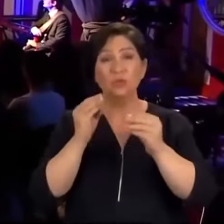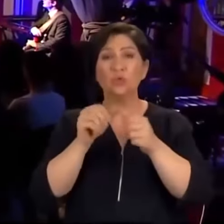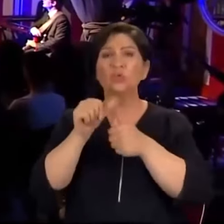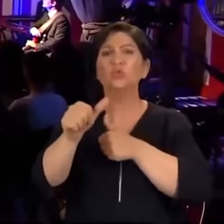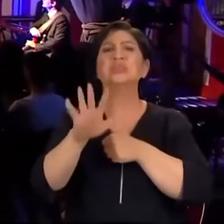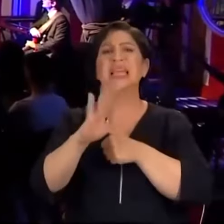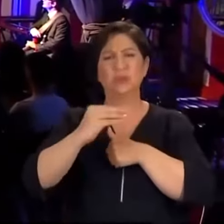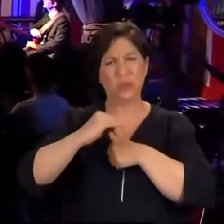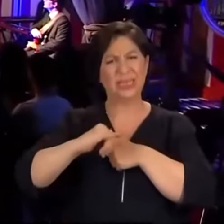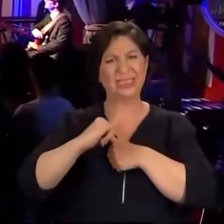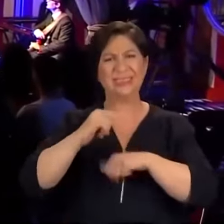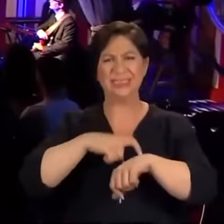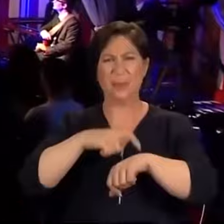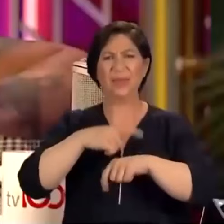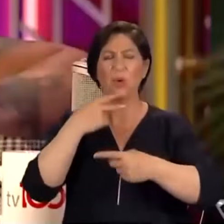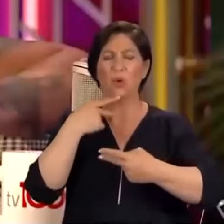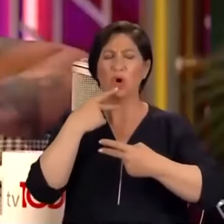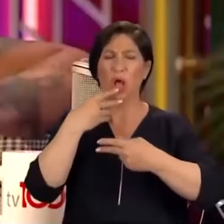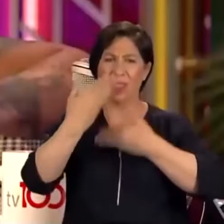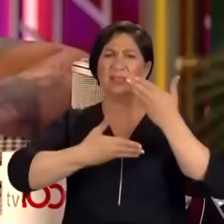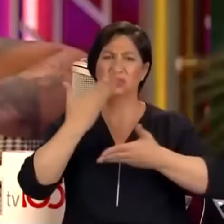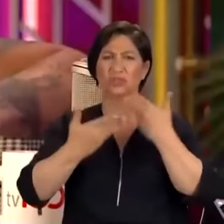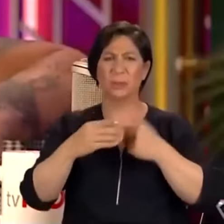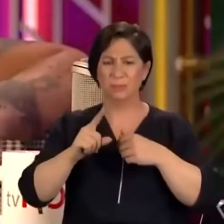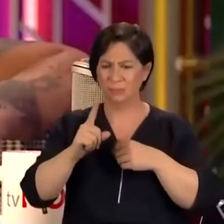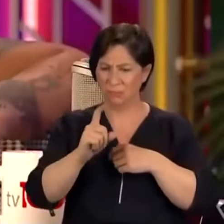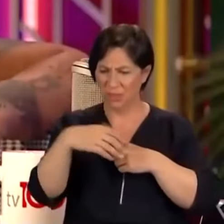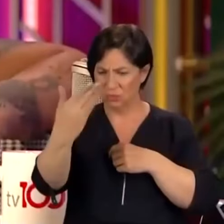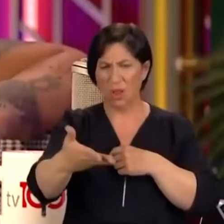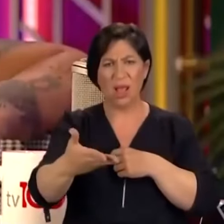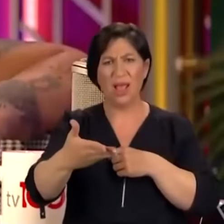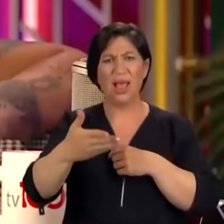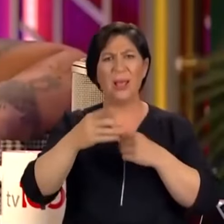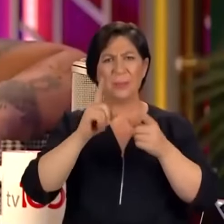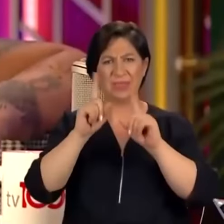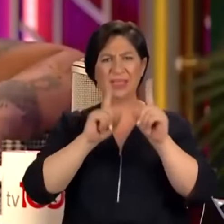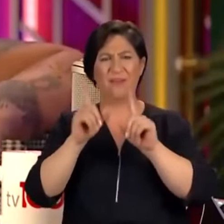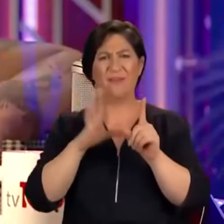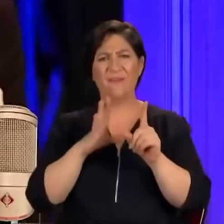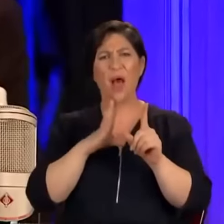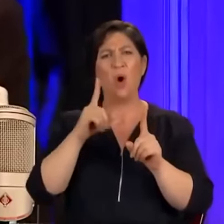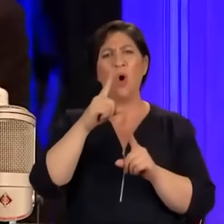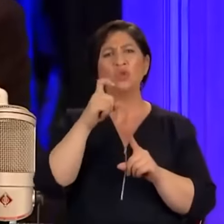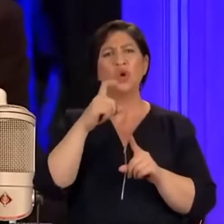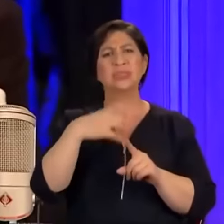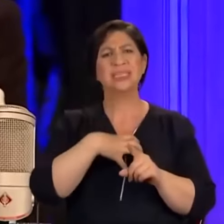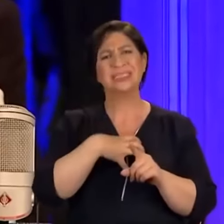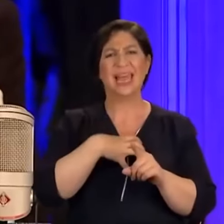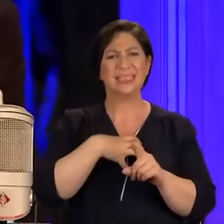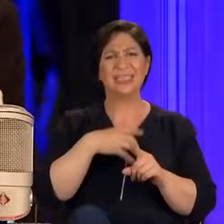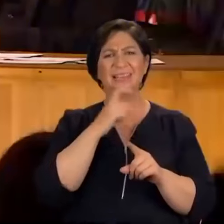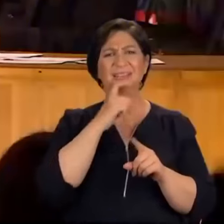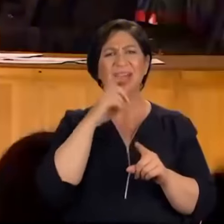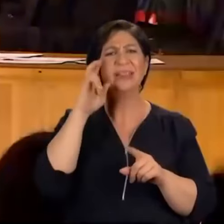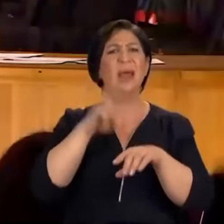uzun bir süre yok yani eee bu Önümüzdeki ay yine bir celsem var sanırım 19 haziranı